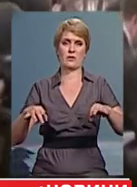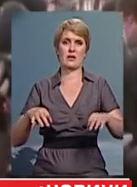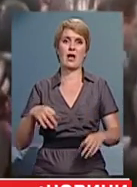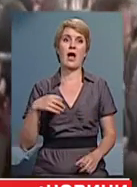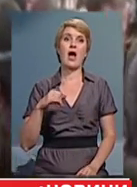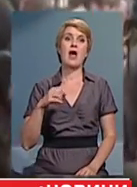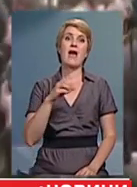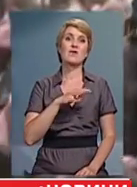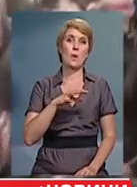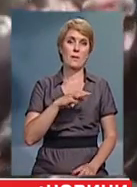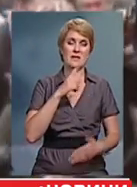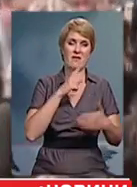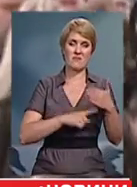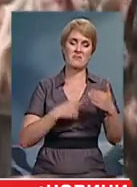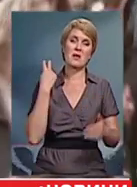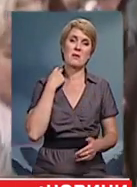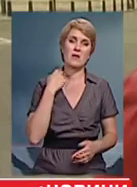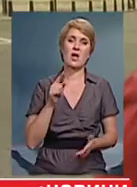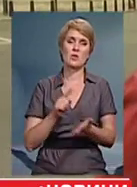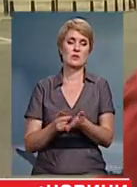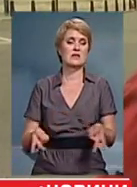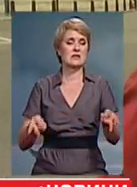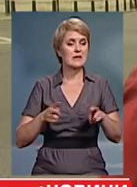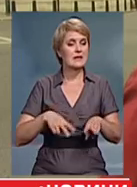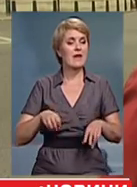упевнені, британці мають залишитися в Євросоюзі.